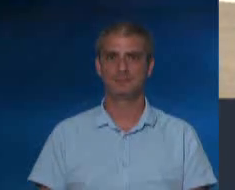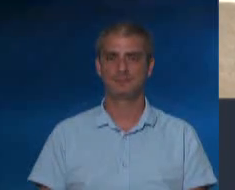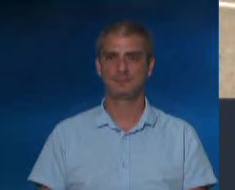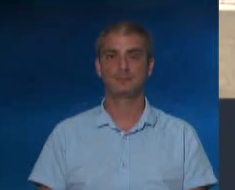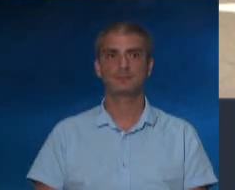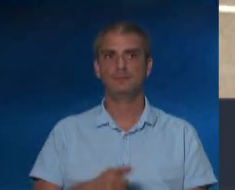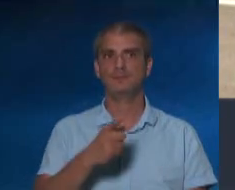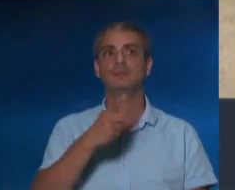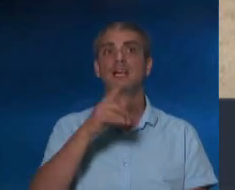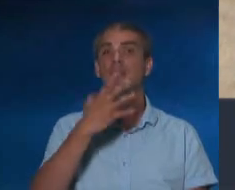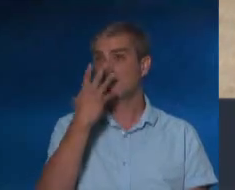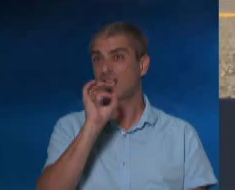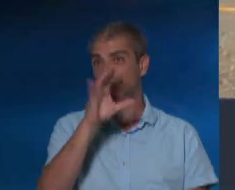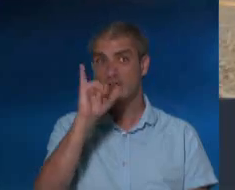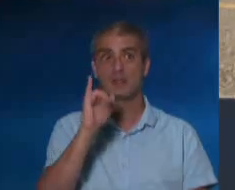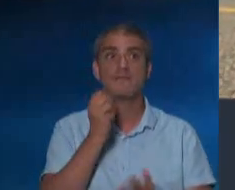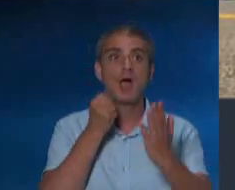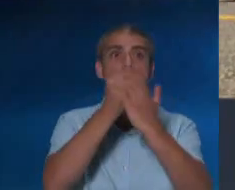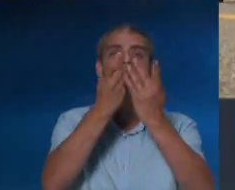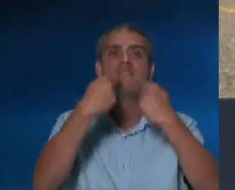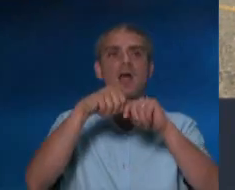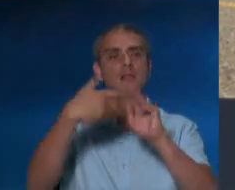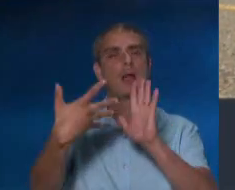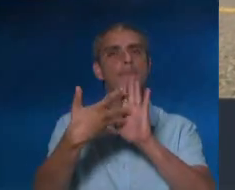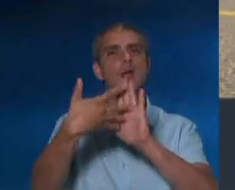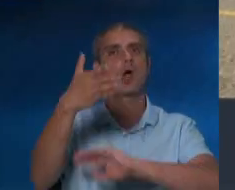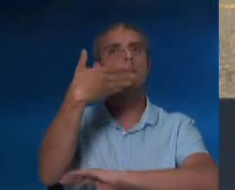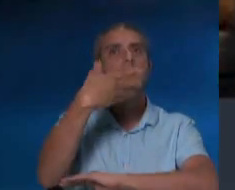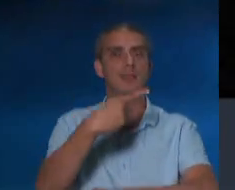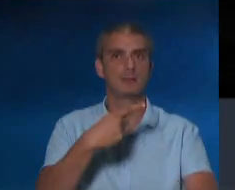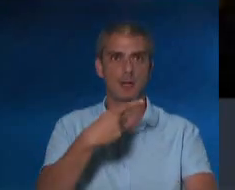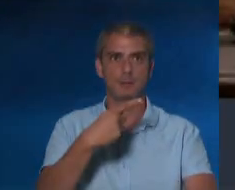הטרגדיה של ניב החייל הגיעה עד לוועדה לענייני ביקורת המדינה.